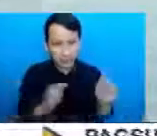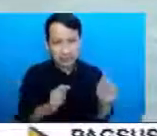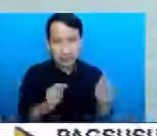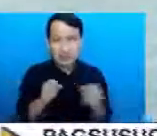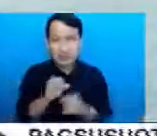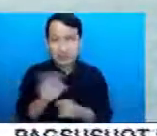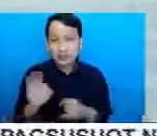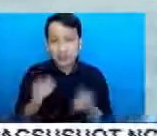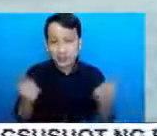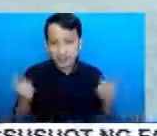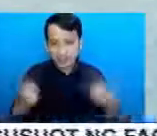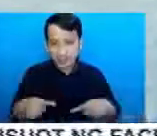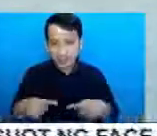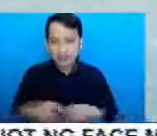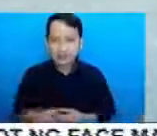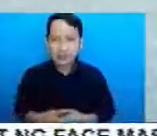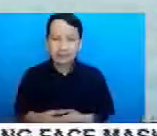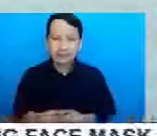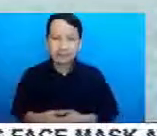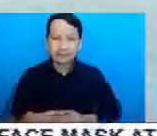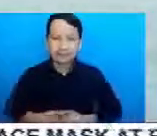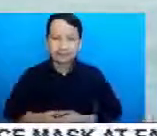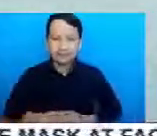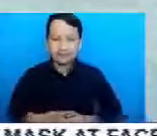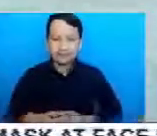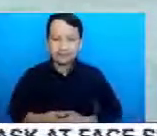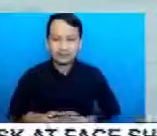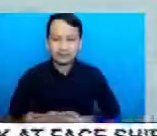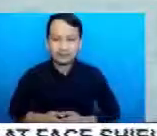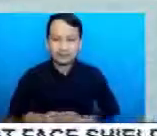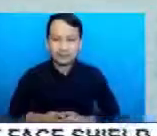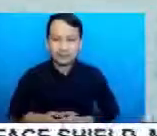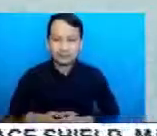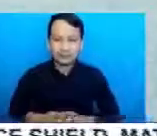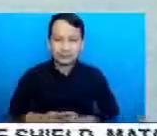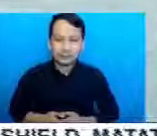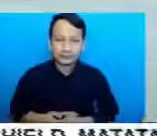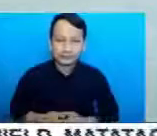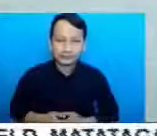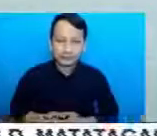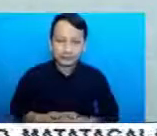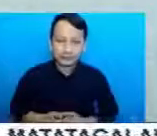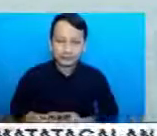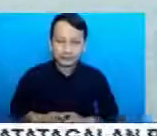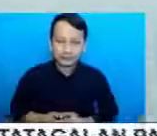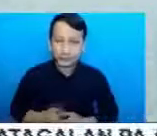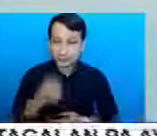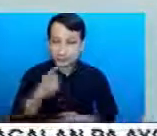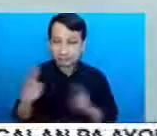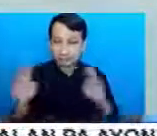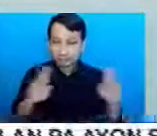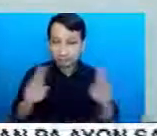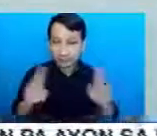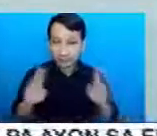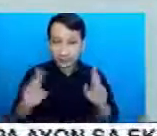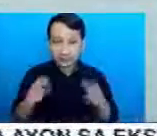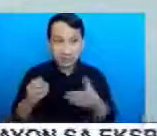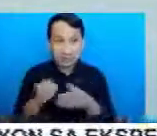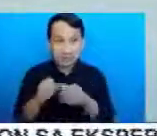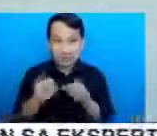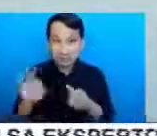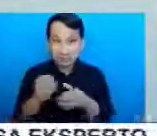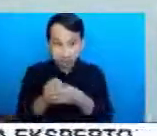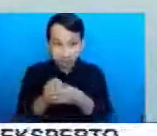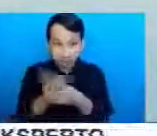na rin yan, Gani, sa mahigpit na pagpapatupad ng minimum health standards sa mga evacuation center. Update naman sa Taal Volcano,